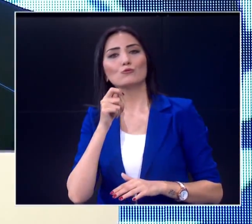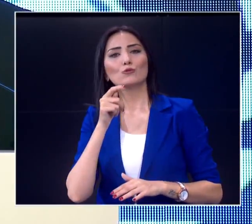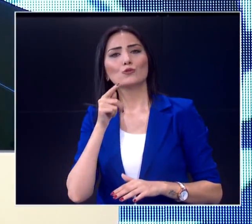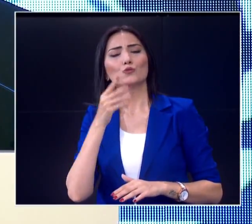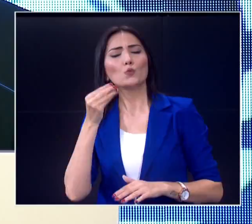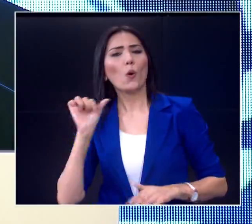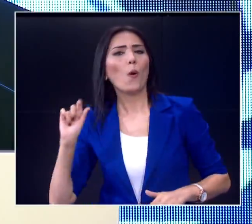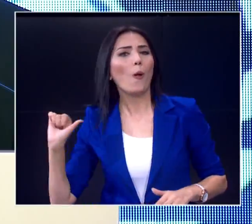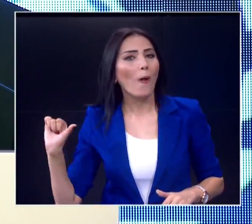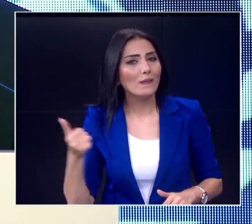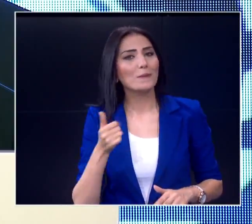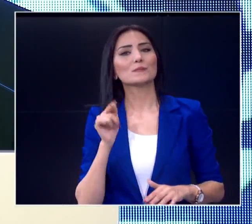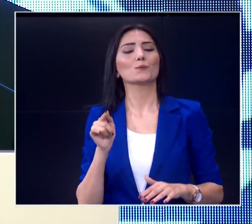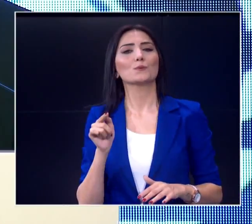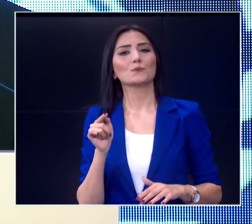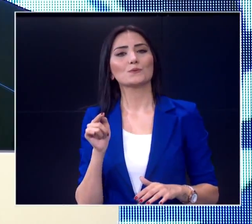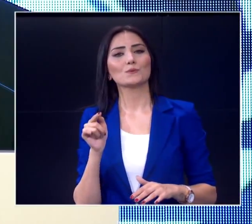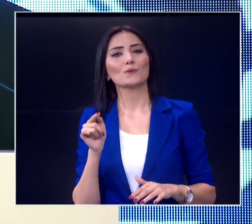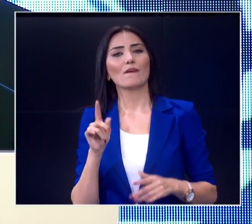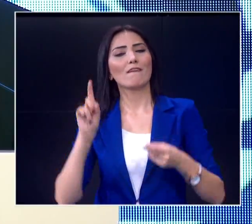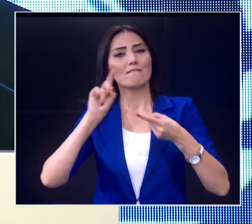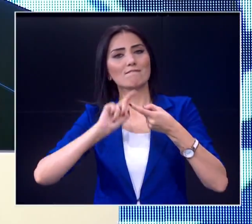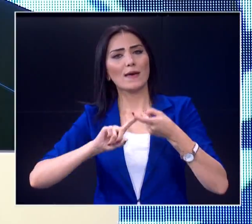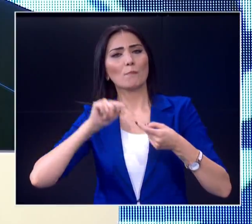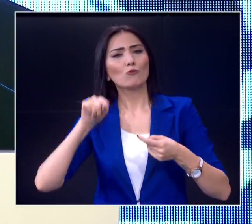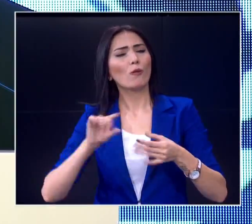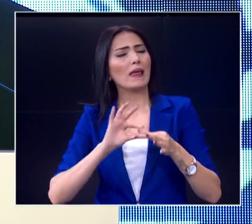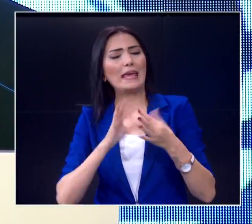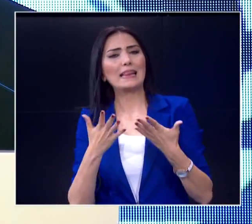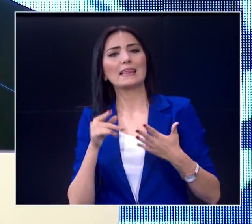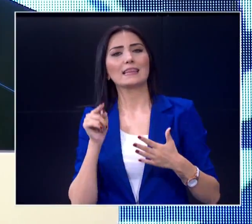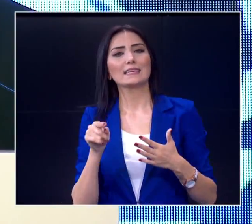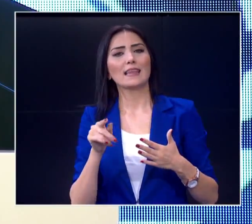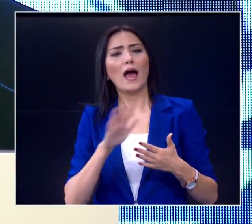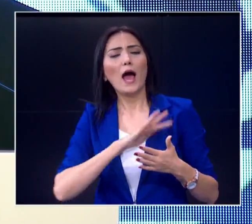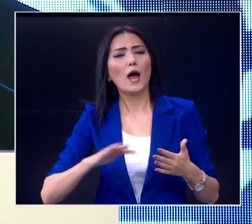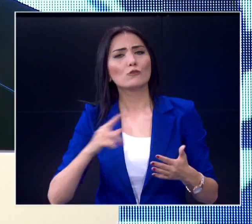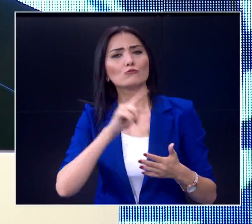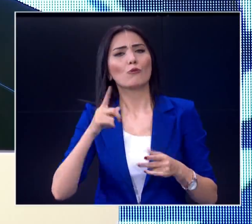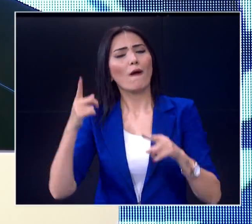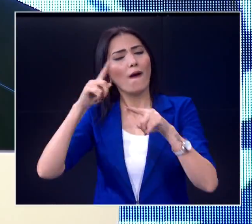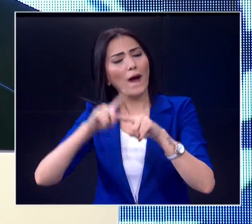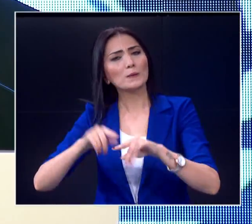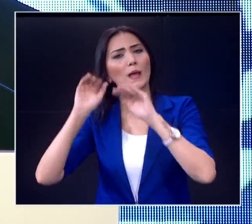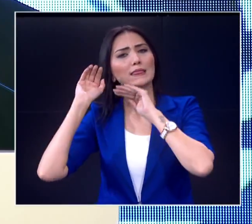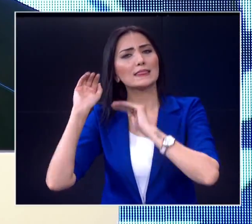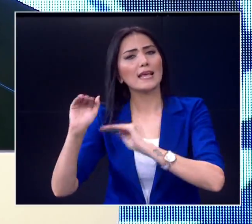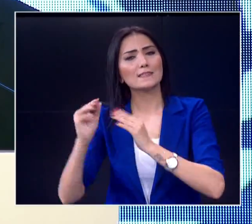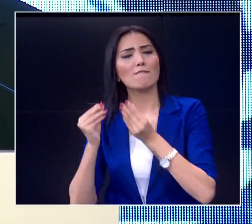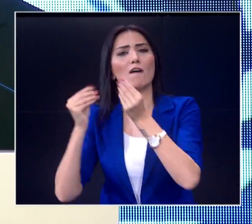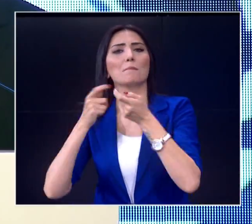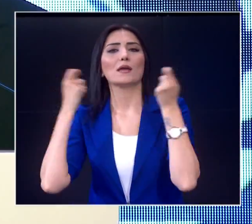çok önemsiyoruz. Ve bununla ilgili de her türlü katkıyı, desteği